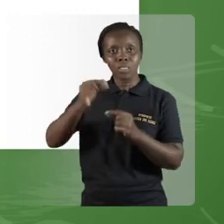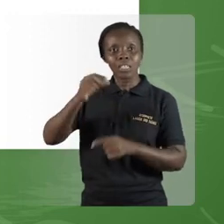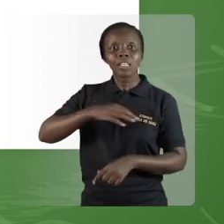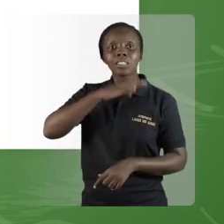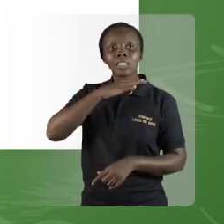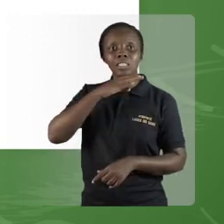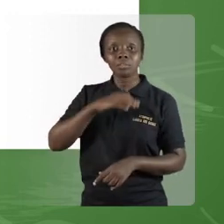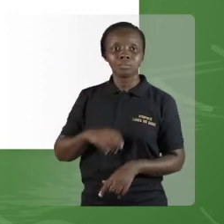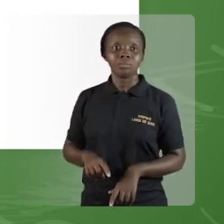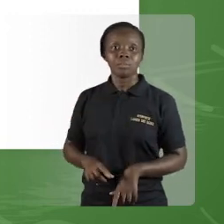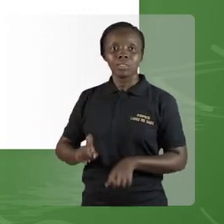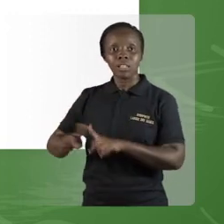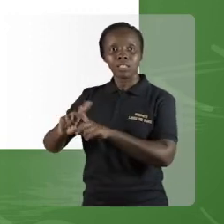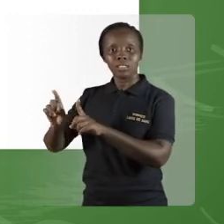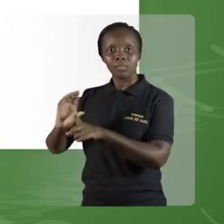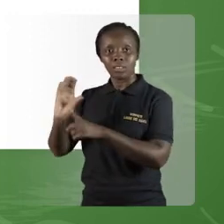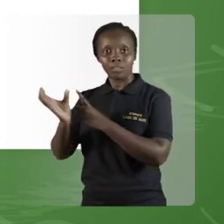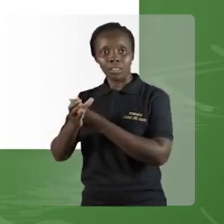suivants.